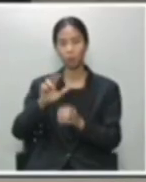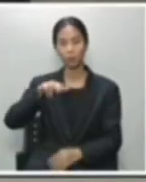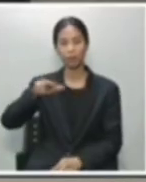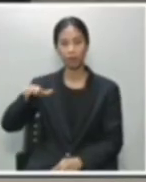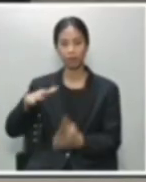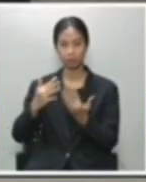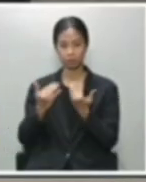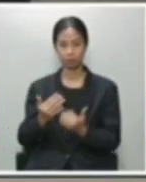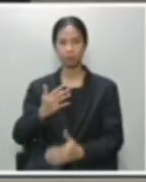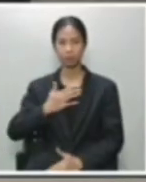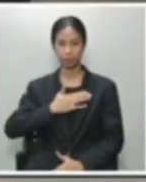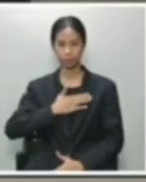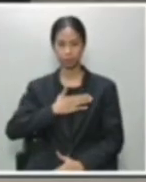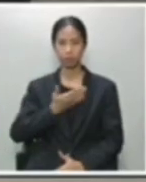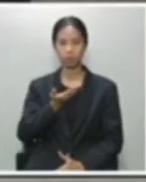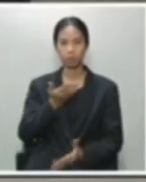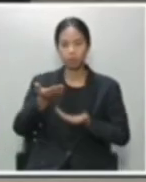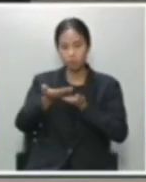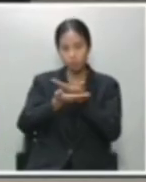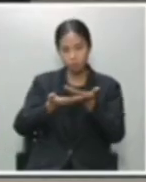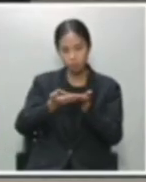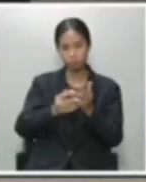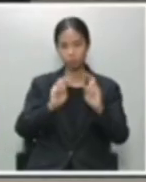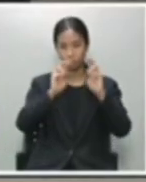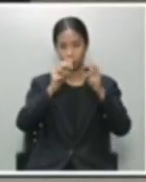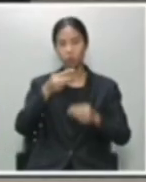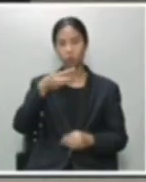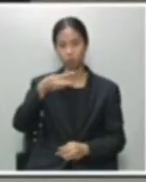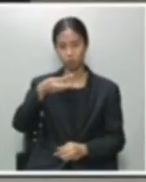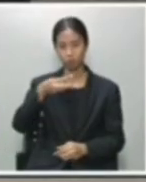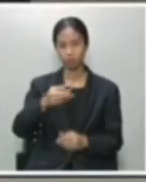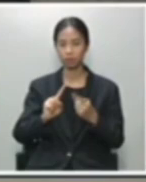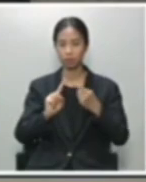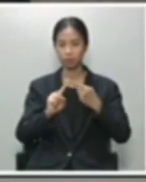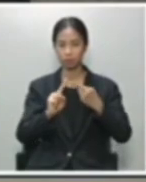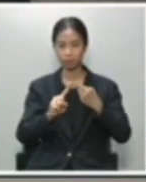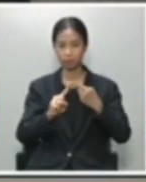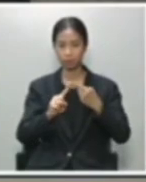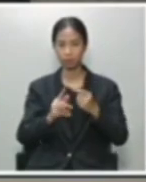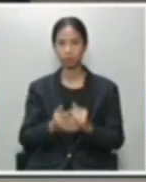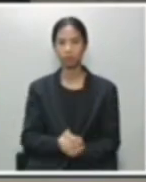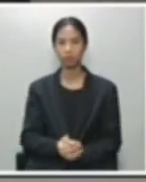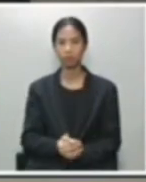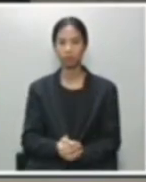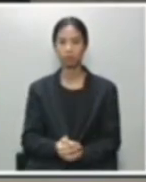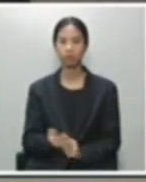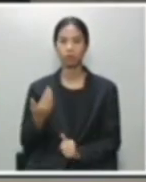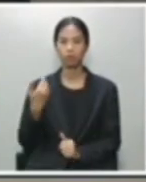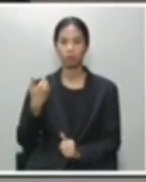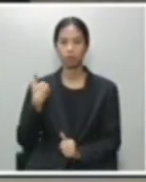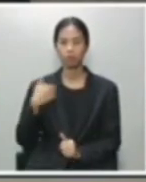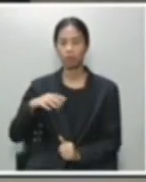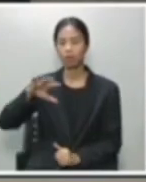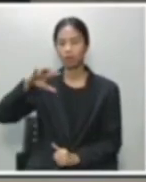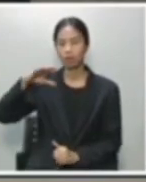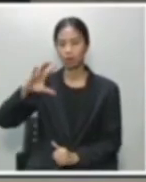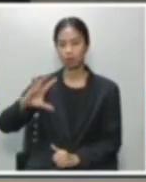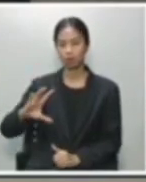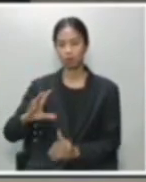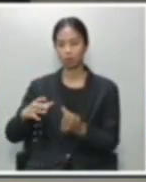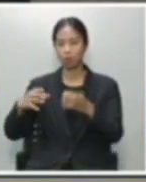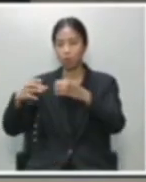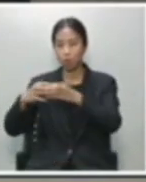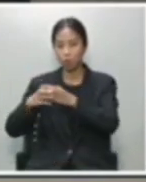วันนี้ดิฉันมีเรื่องหารือต่อท่านประธาน2เรื่องค่ะเรื่องแรกค่ะท่านประธานคะจากคำสั่งคณะคสช.